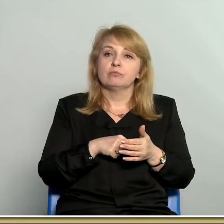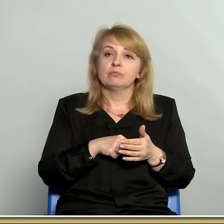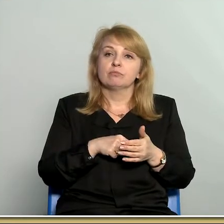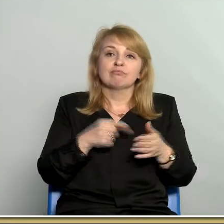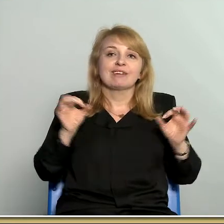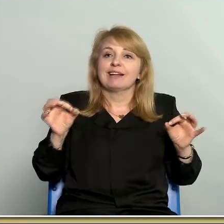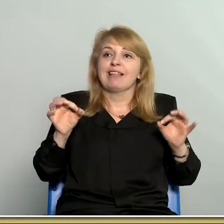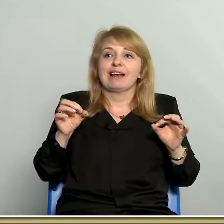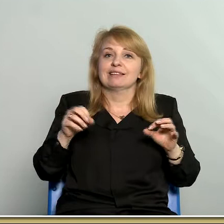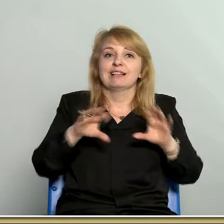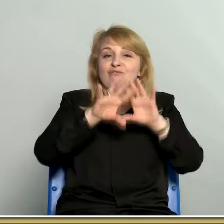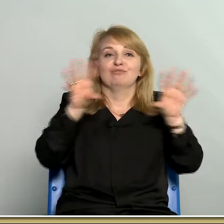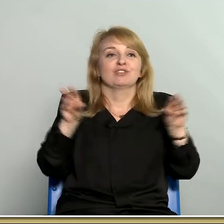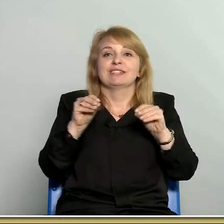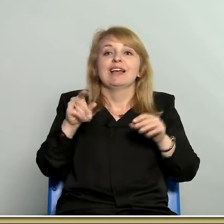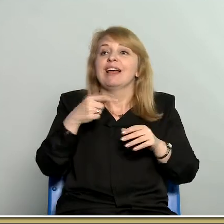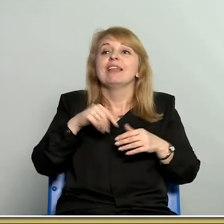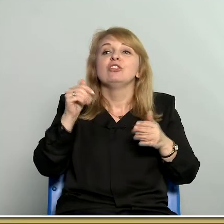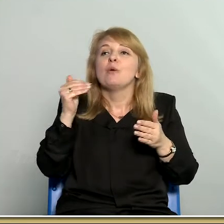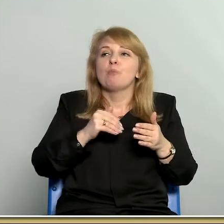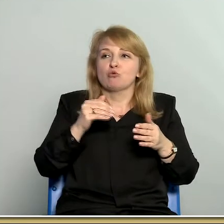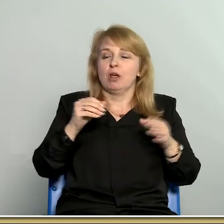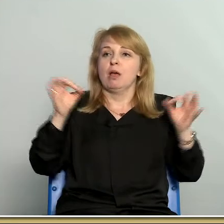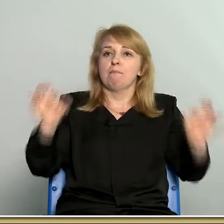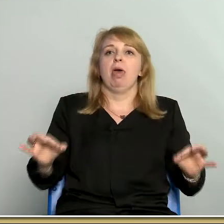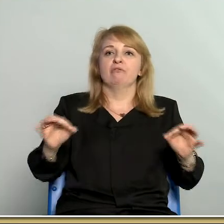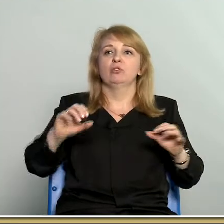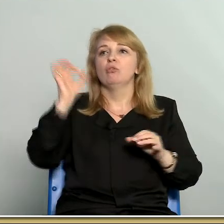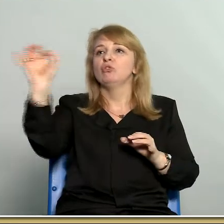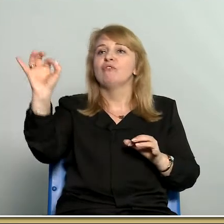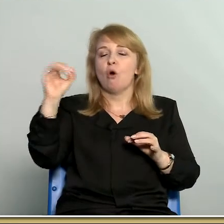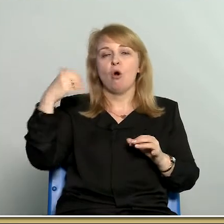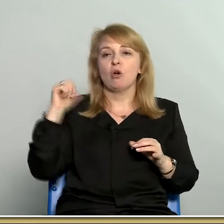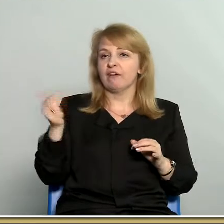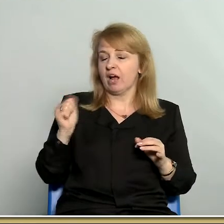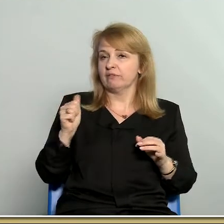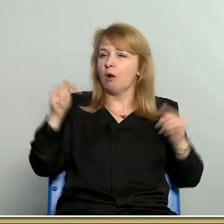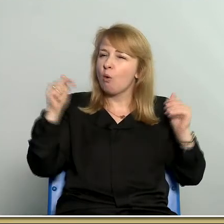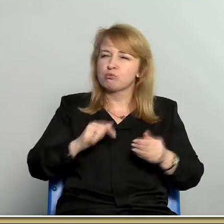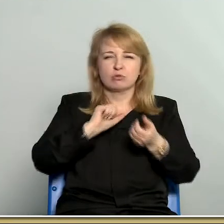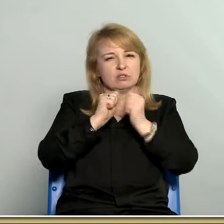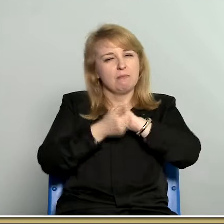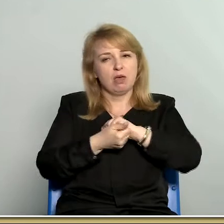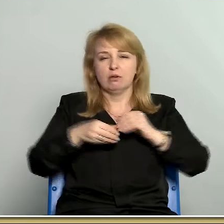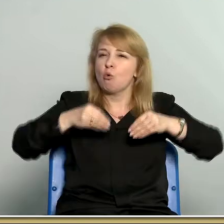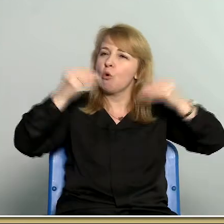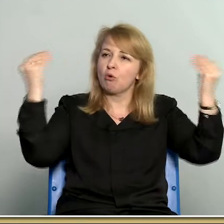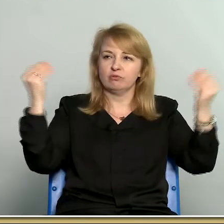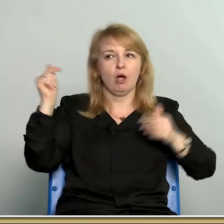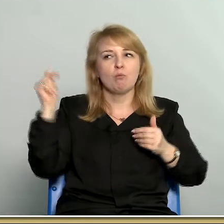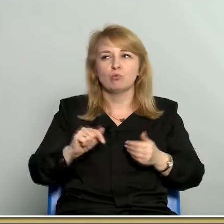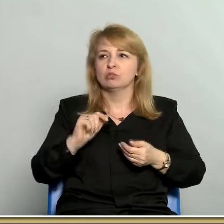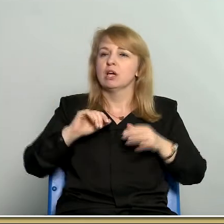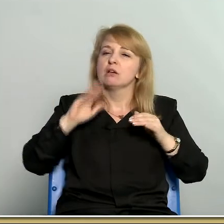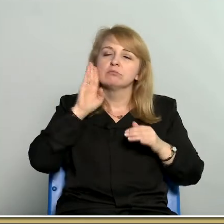być pewien swoich kompetencji, że raz na zawsze są, tylko musimy cały czas dostosować te kompetencje do zmieniających się okoliczności